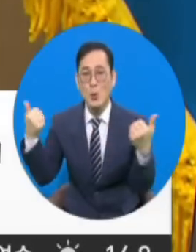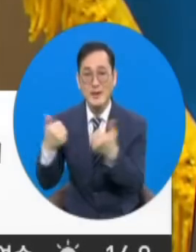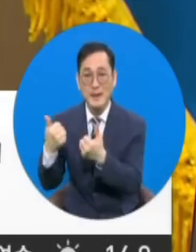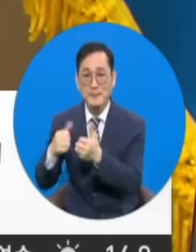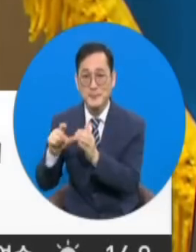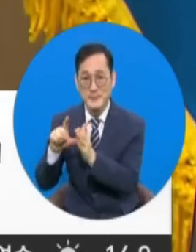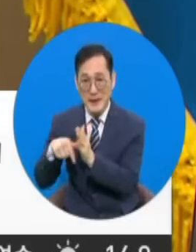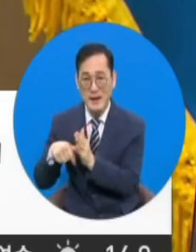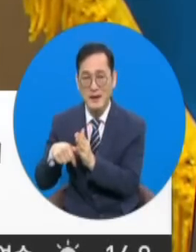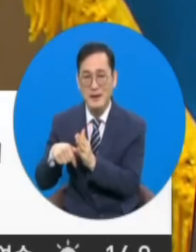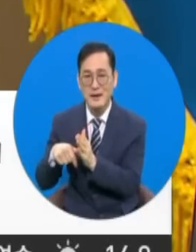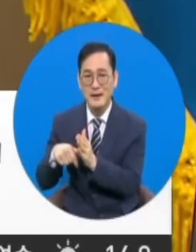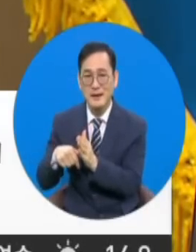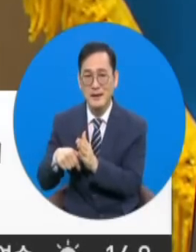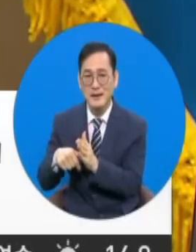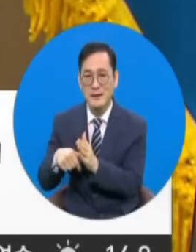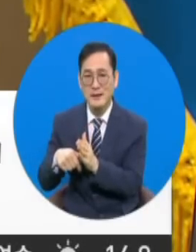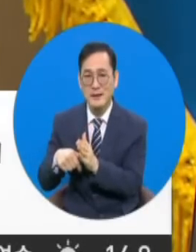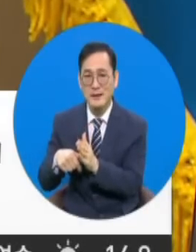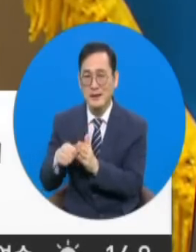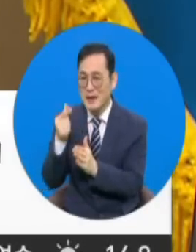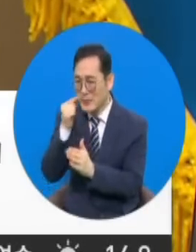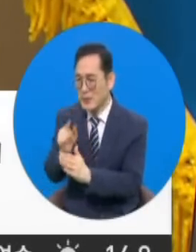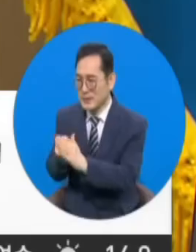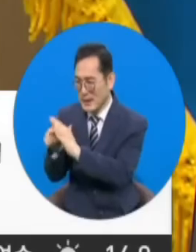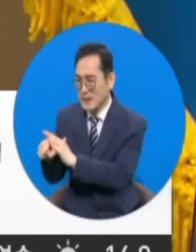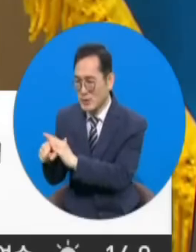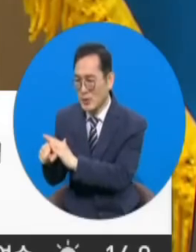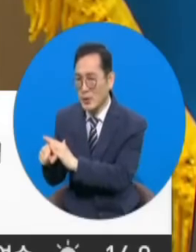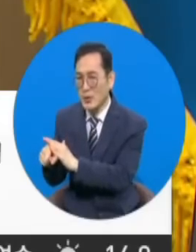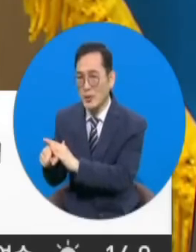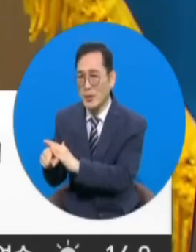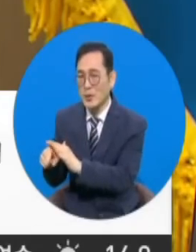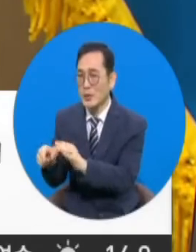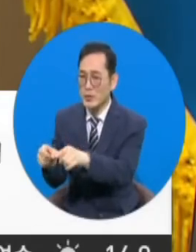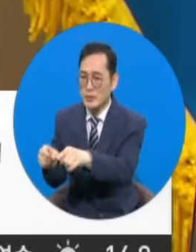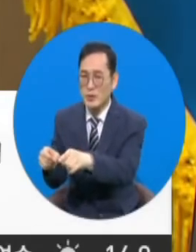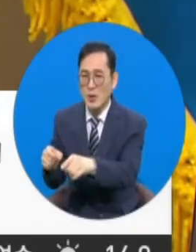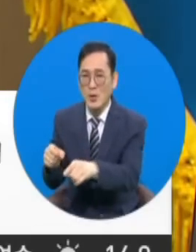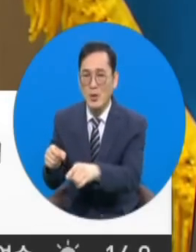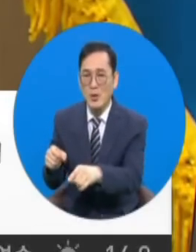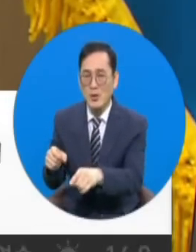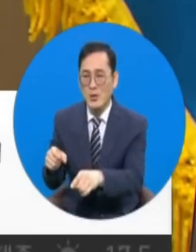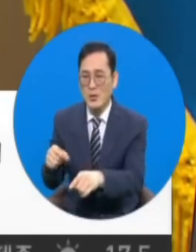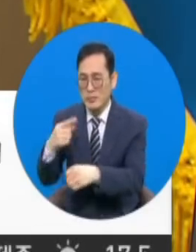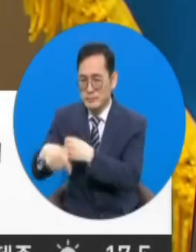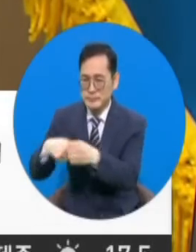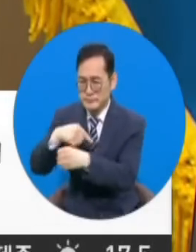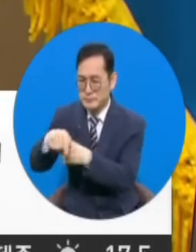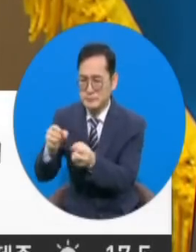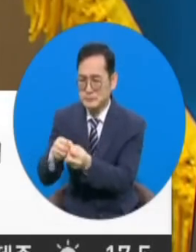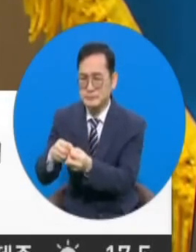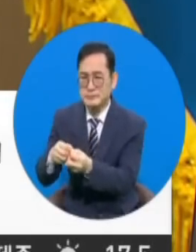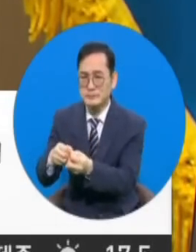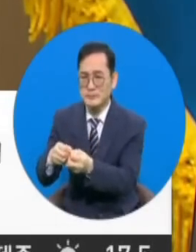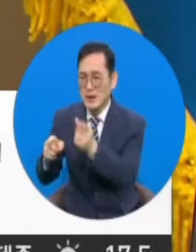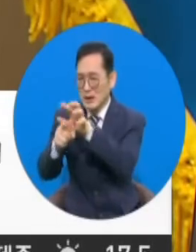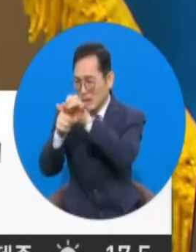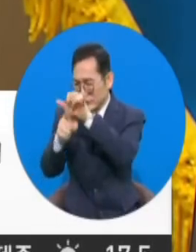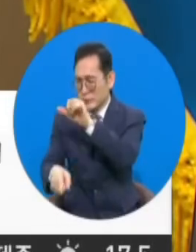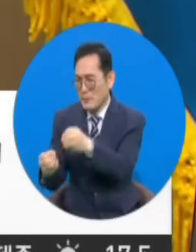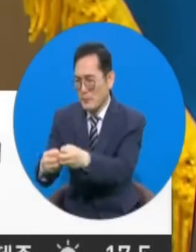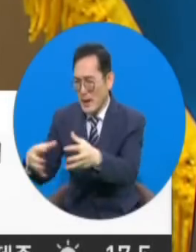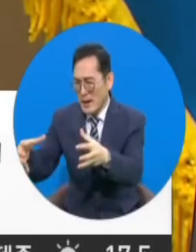히로시마에 위치한 한국인 원폭 피해자 위령비의 한일 양국 정상이 함께